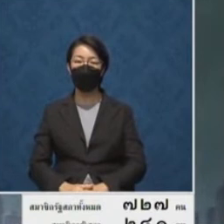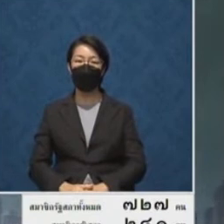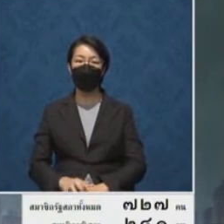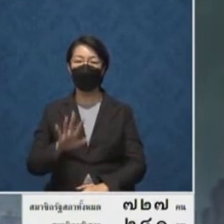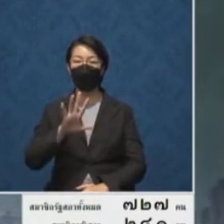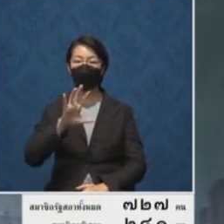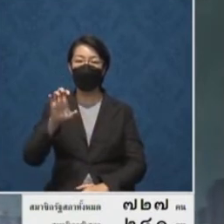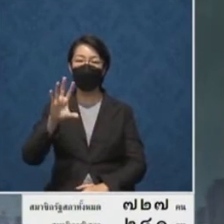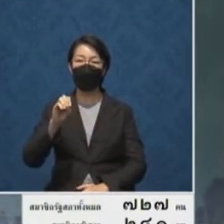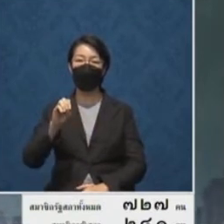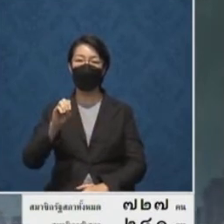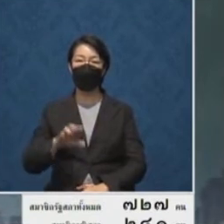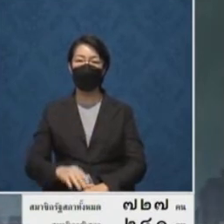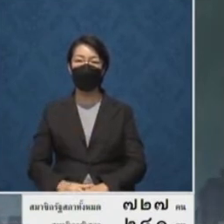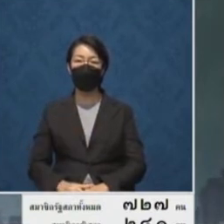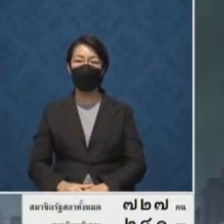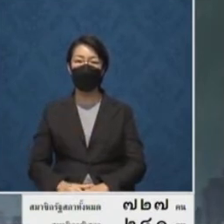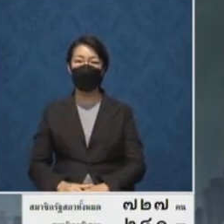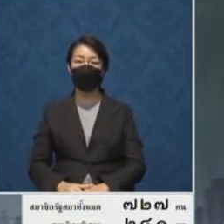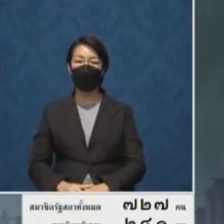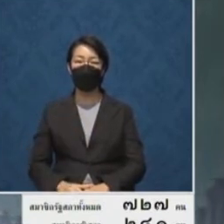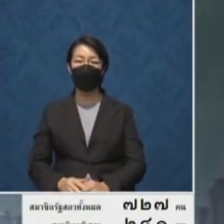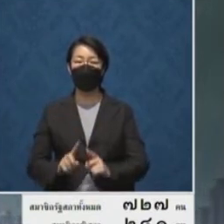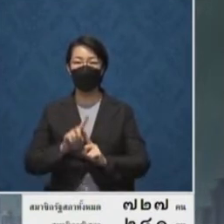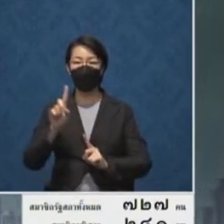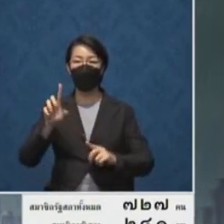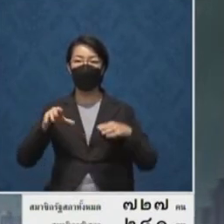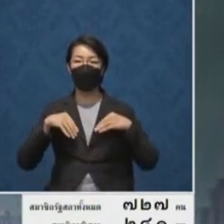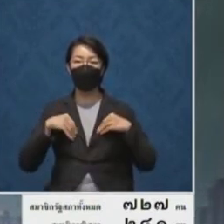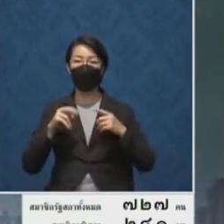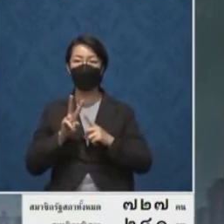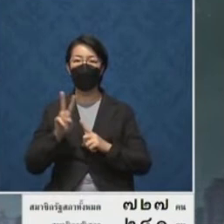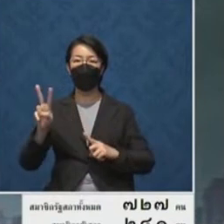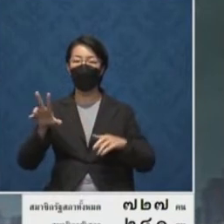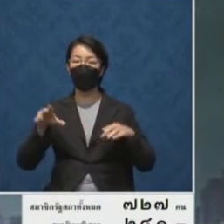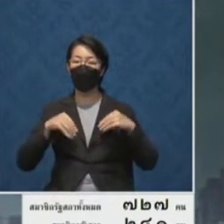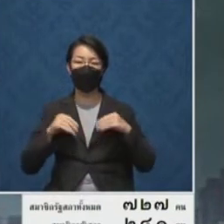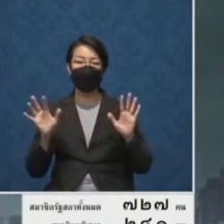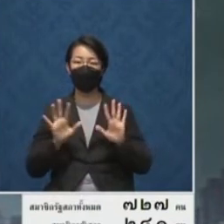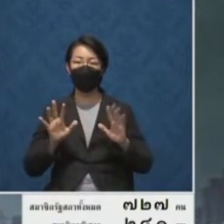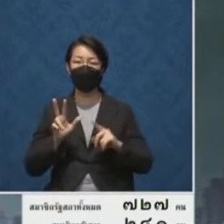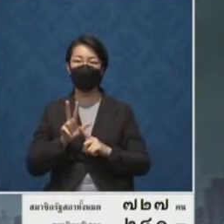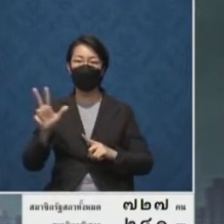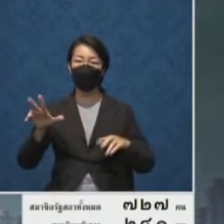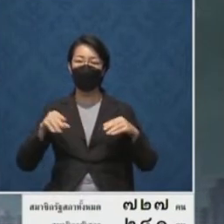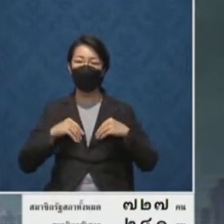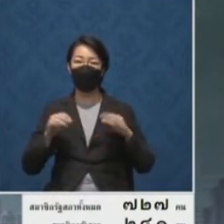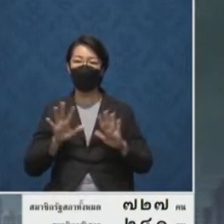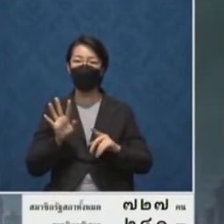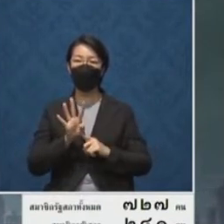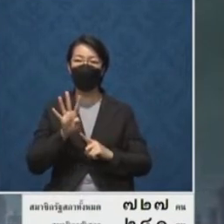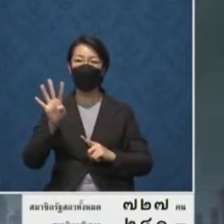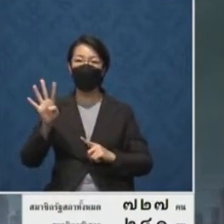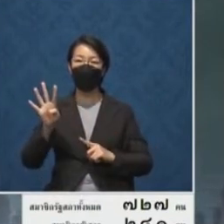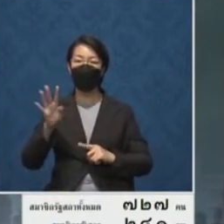การ 550นายสมชายเสียงหลาย 1รับหลักการ2ไม่รับหลักการ3